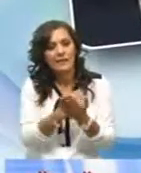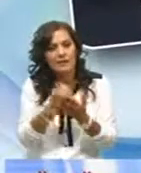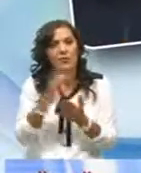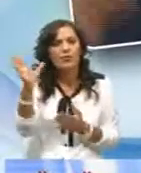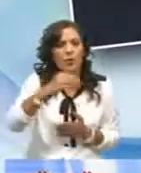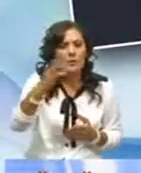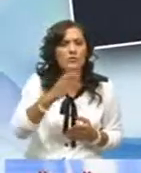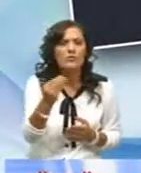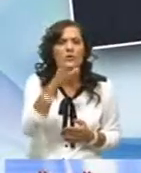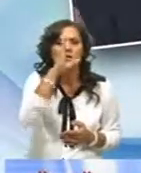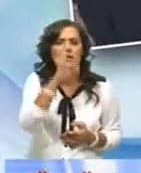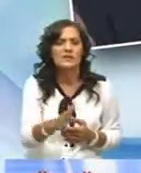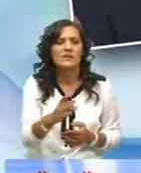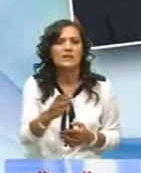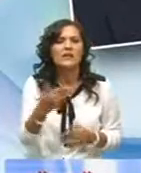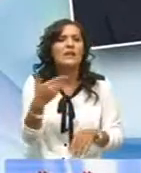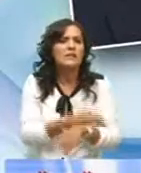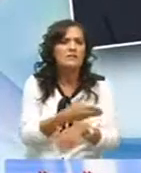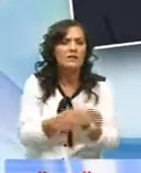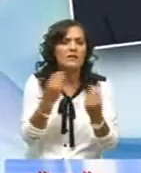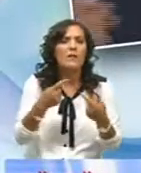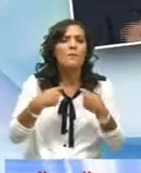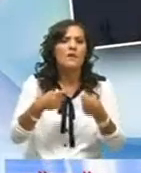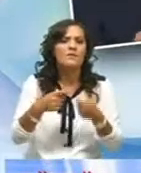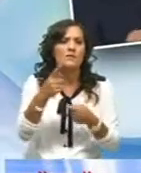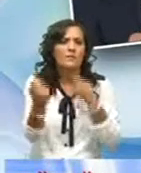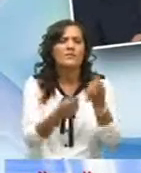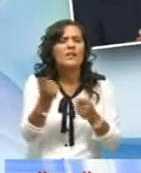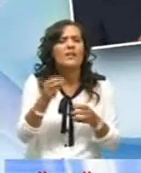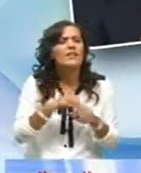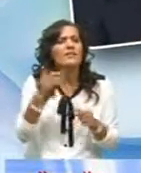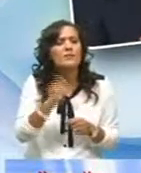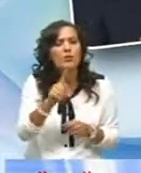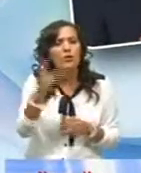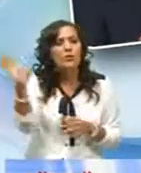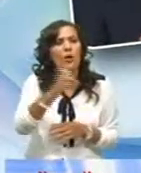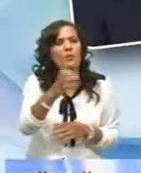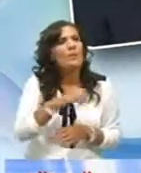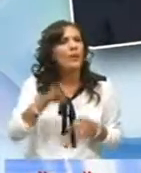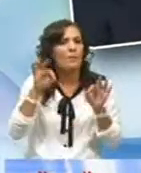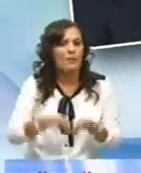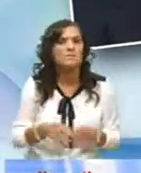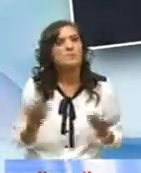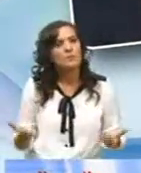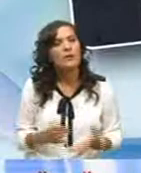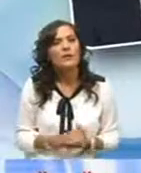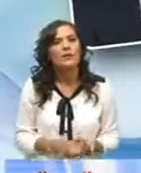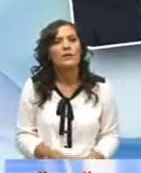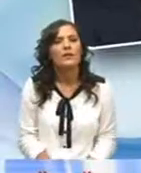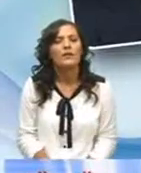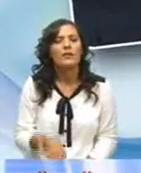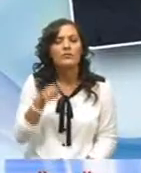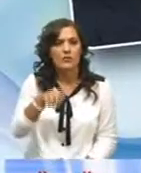toplandığı falan çok ciddi zahmetli ve masraflı yapıyorsunuz başı nasıl yapıyoruz toplamadan başlayalı peki